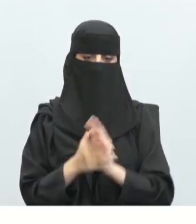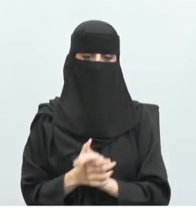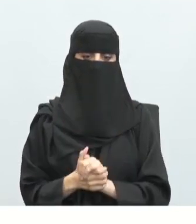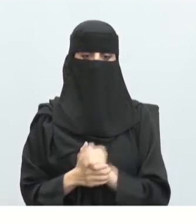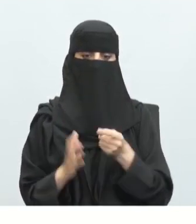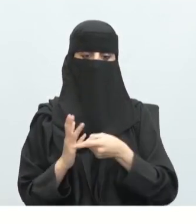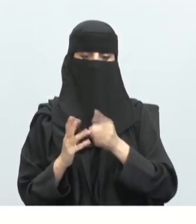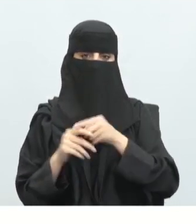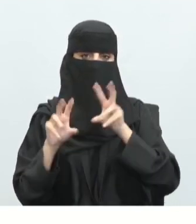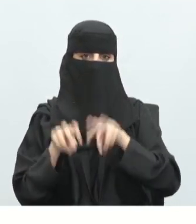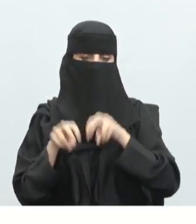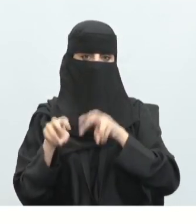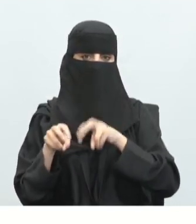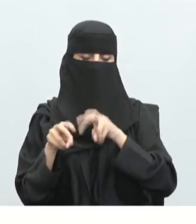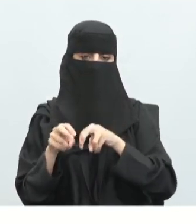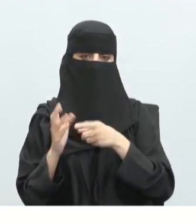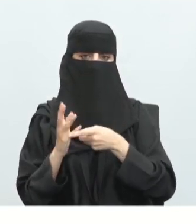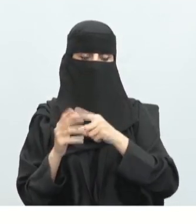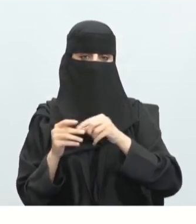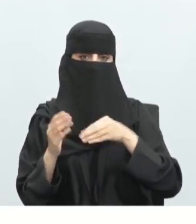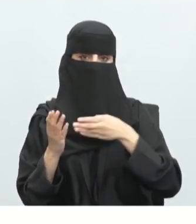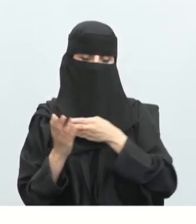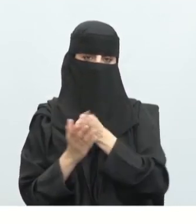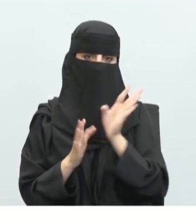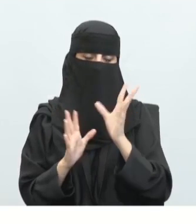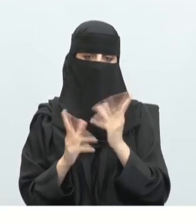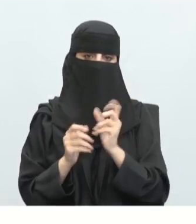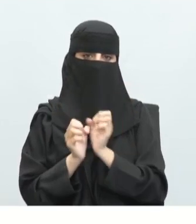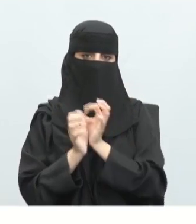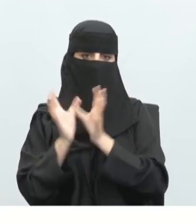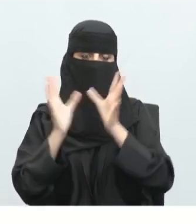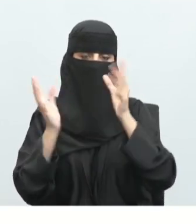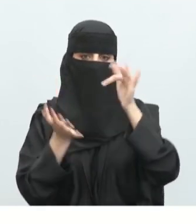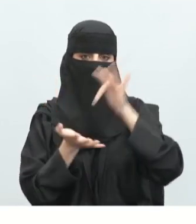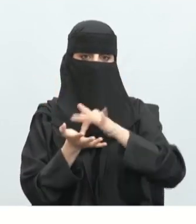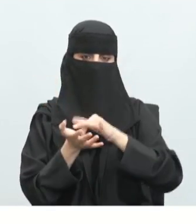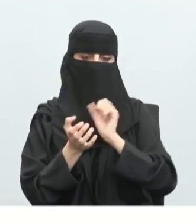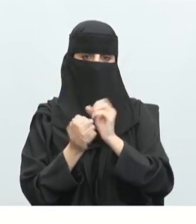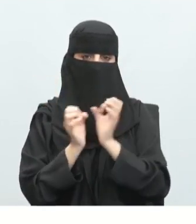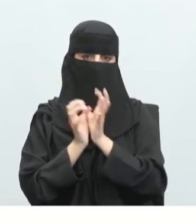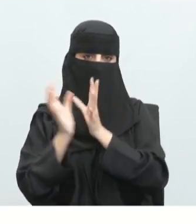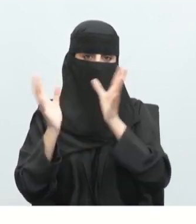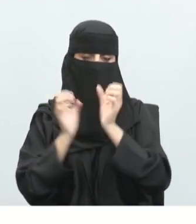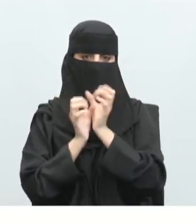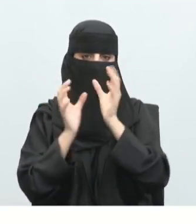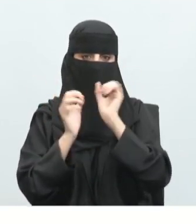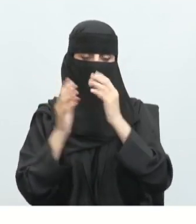فاسرع الوعل وركض هاربا وسط الغابه المتشابكه